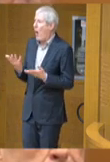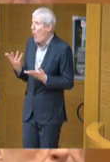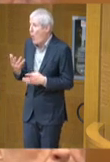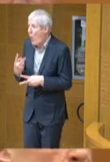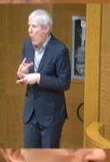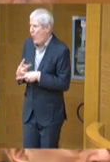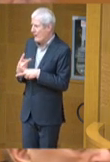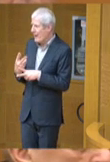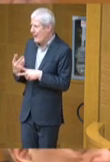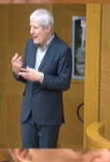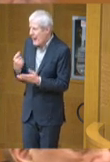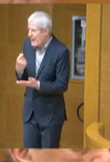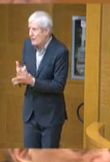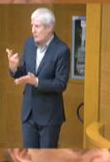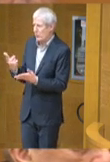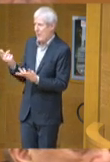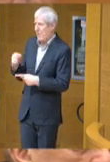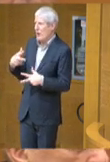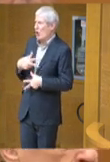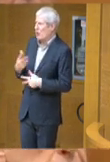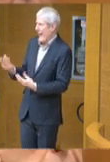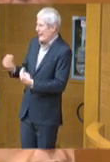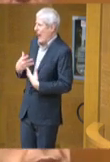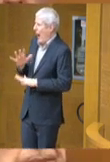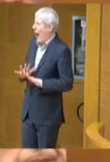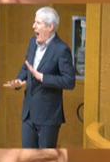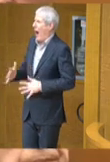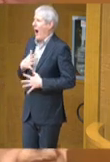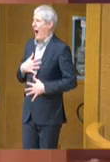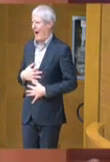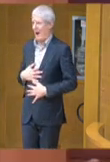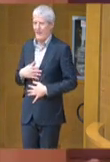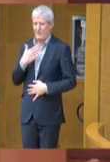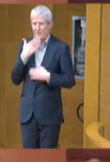direi indispensabili per la società. Grazie.